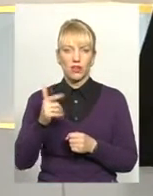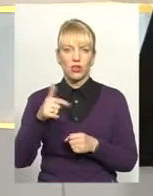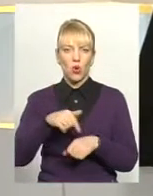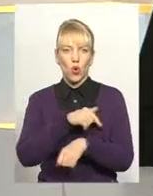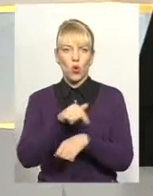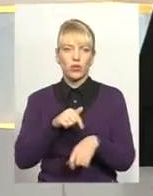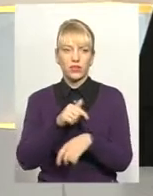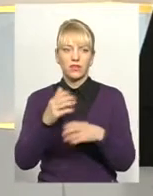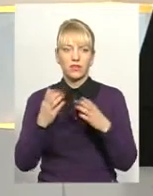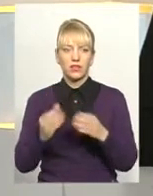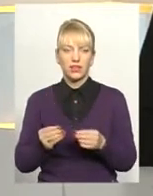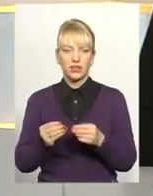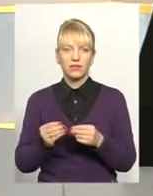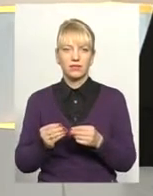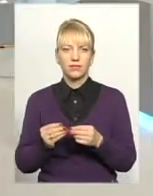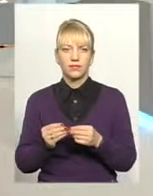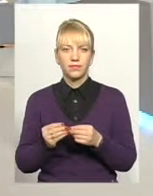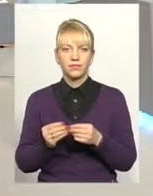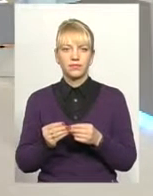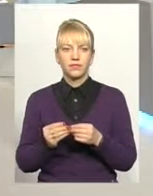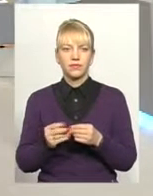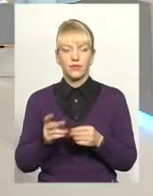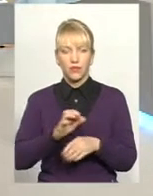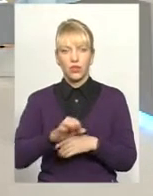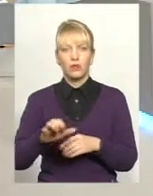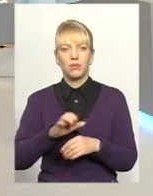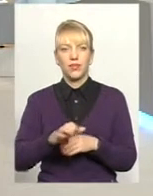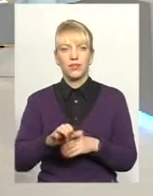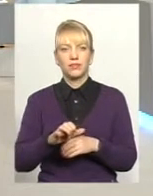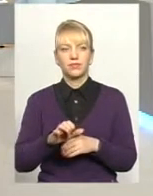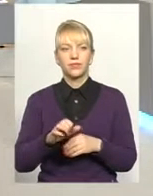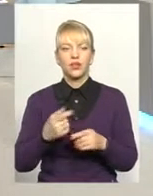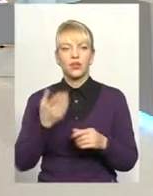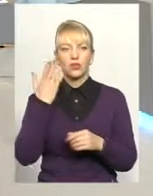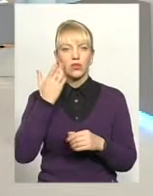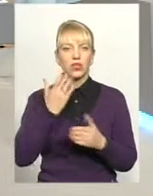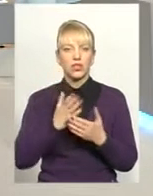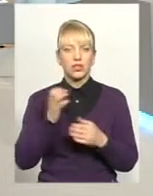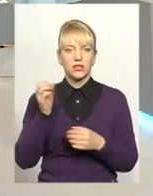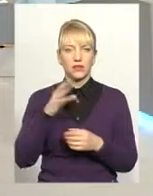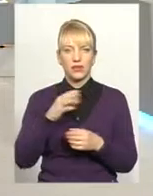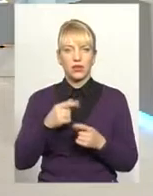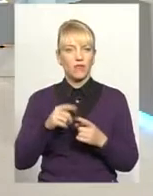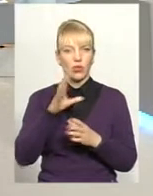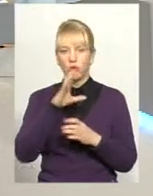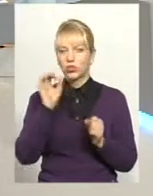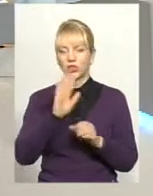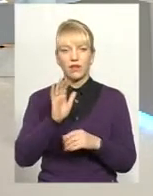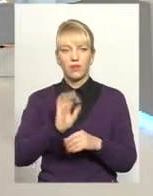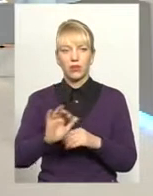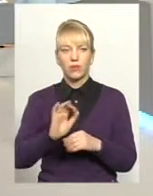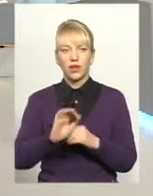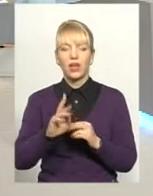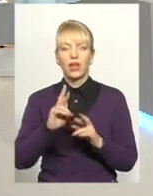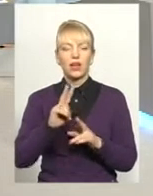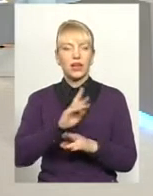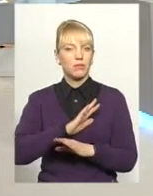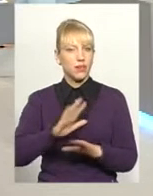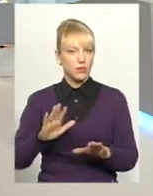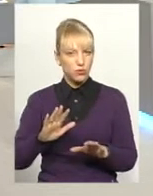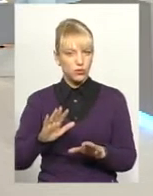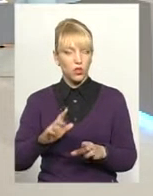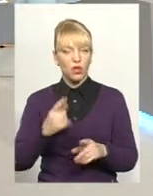день. На день виробляє. Правда, вона виробляє, коли є світло, вночі вона не виробляє. Але, значить, як би там не було,